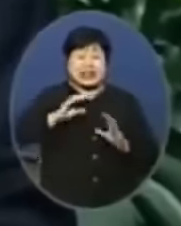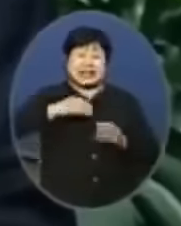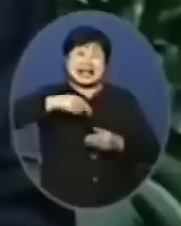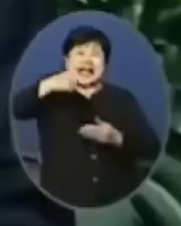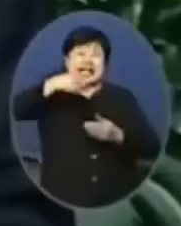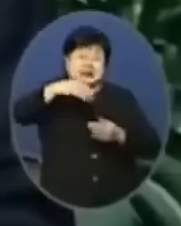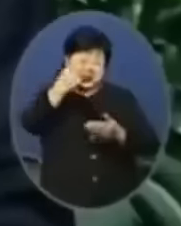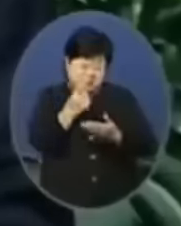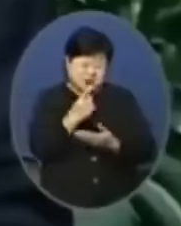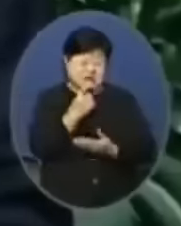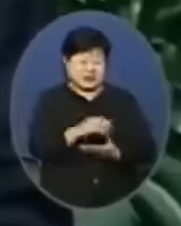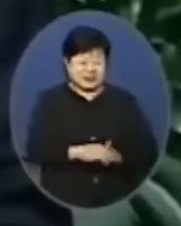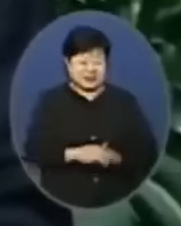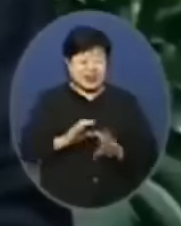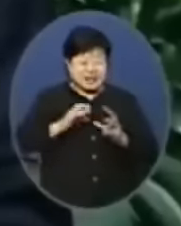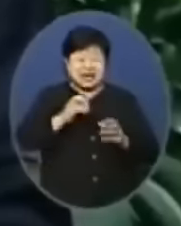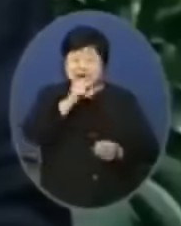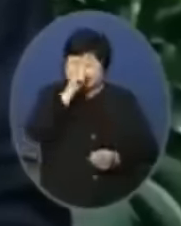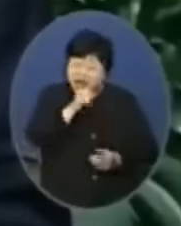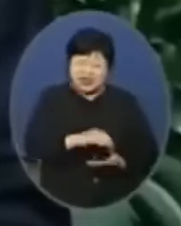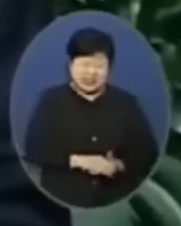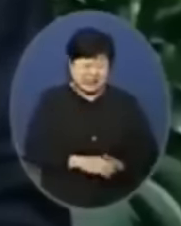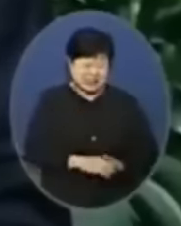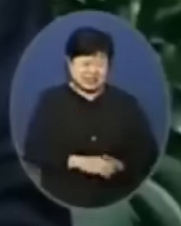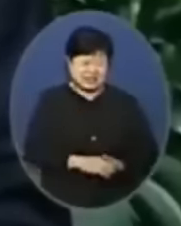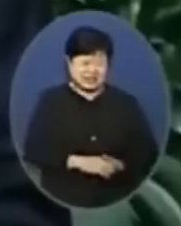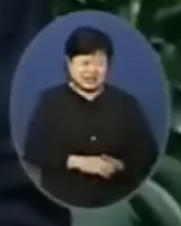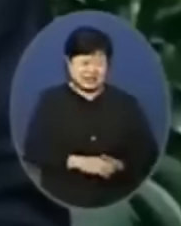위해서. 천당 좋아하네.